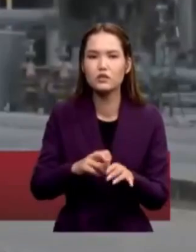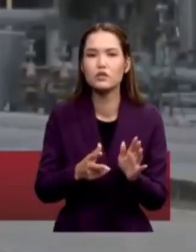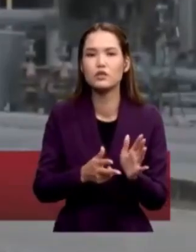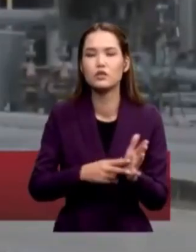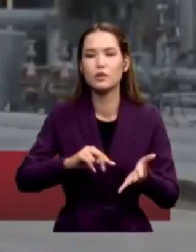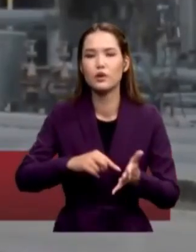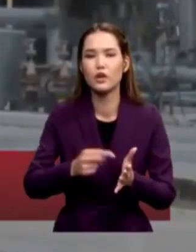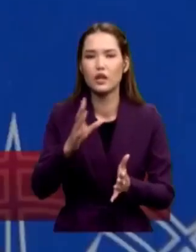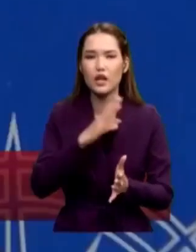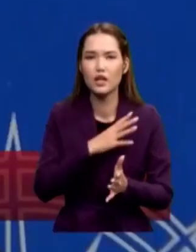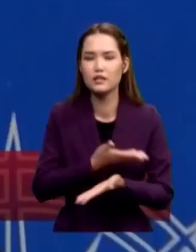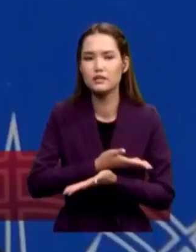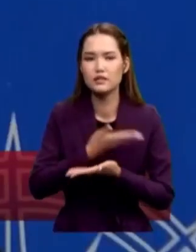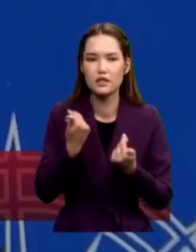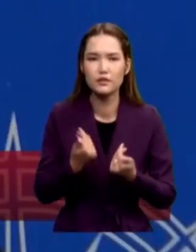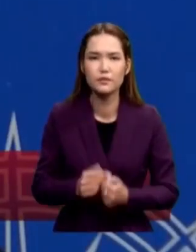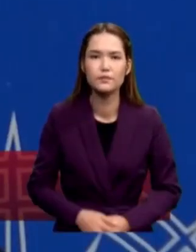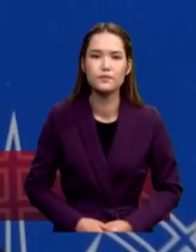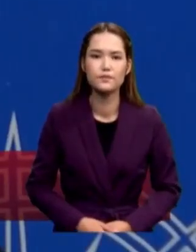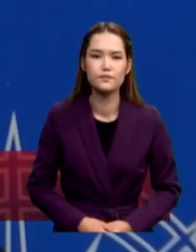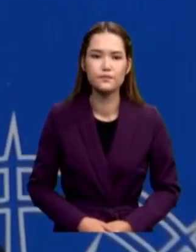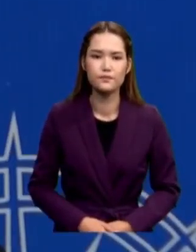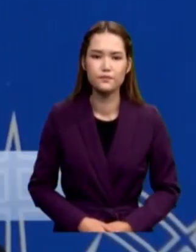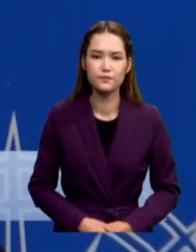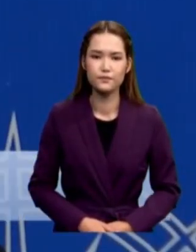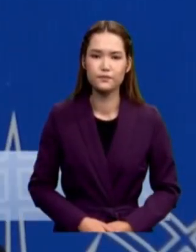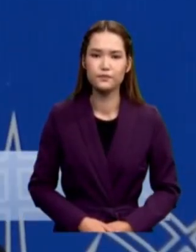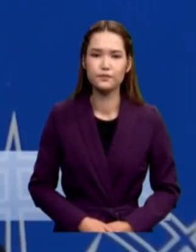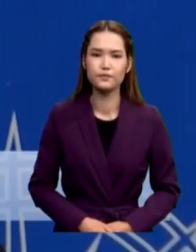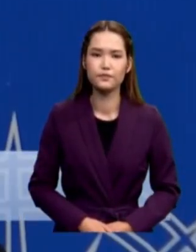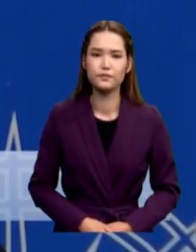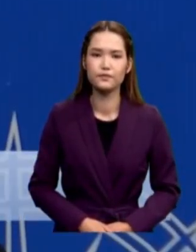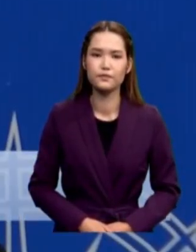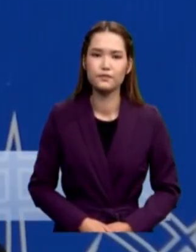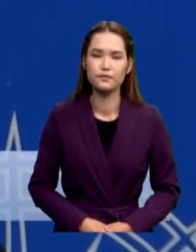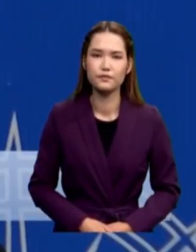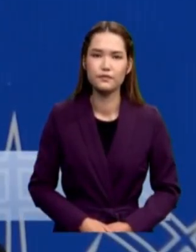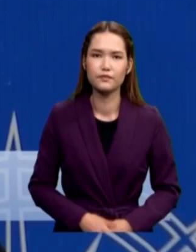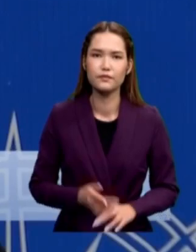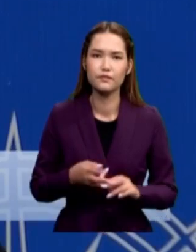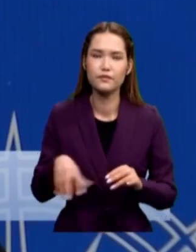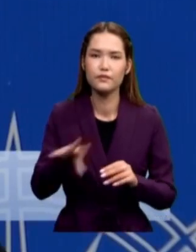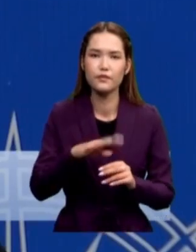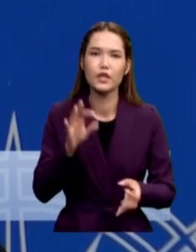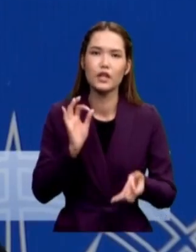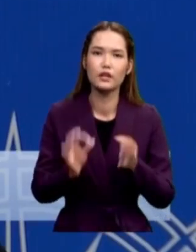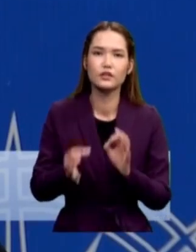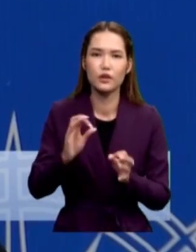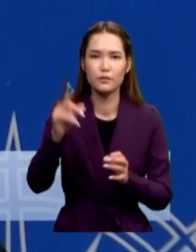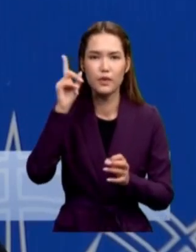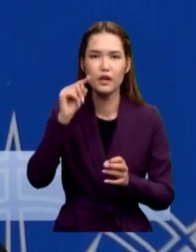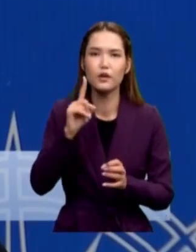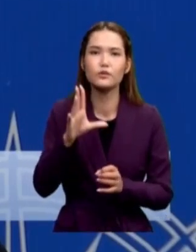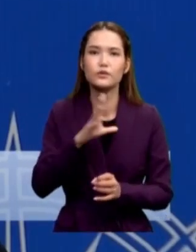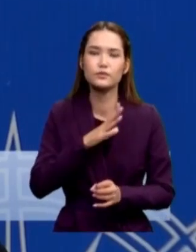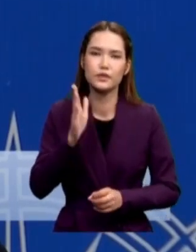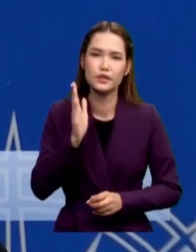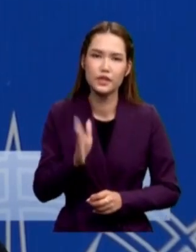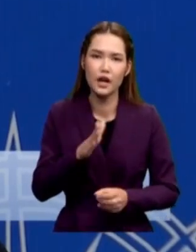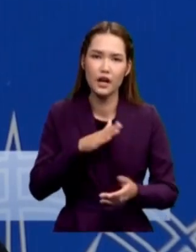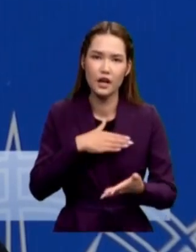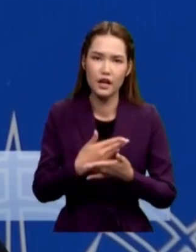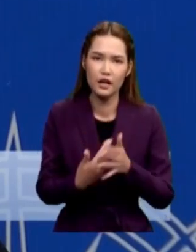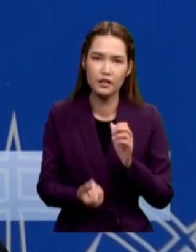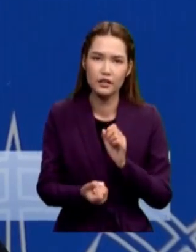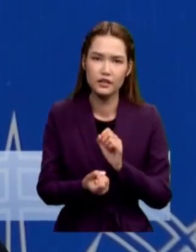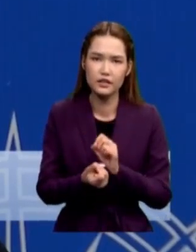таких денег нет. По МАЭКу тут вопрос, наверное, не в том, кто будет владеть данной